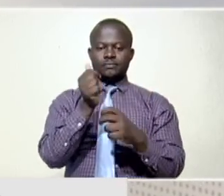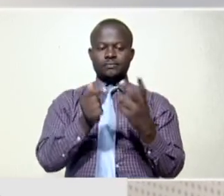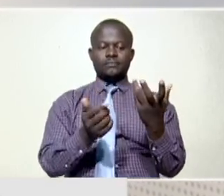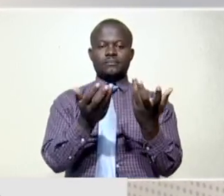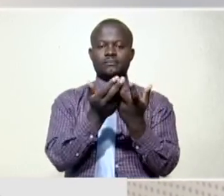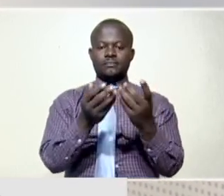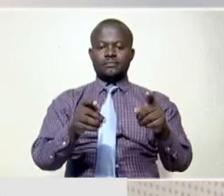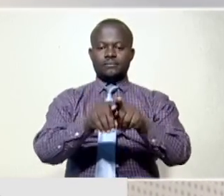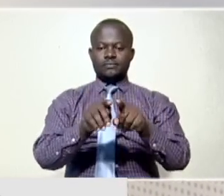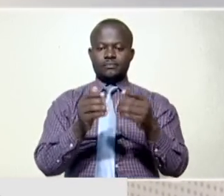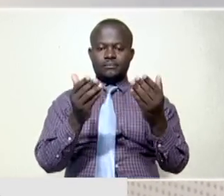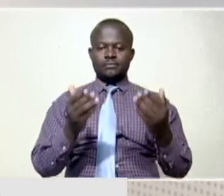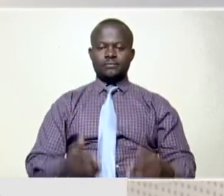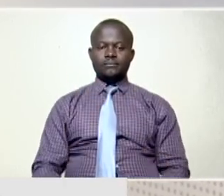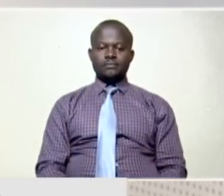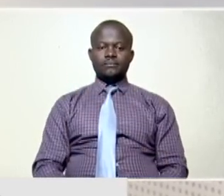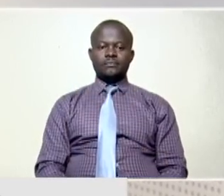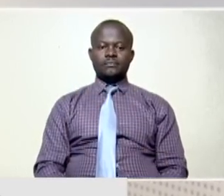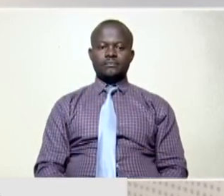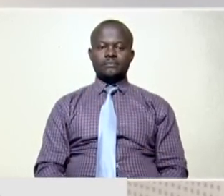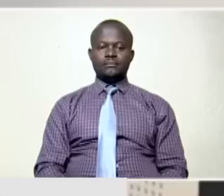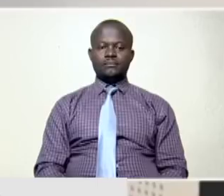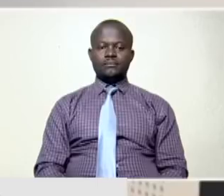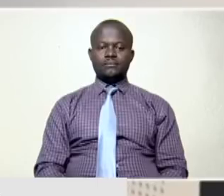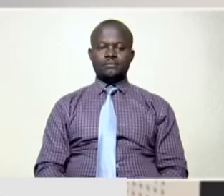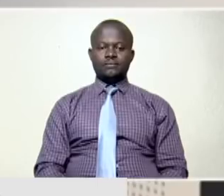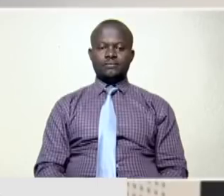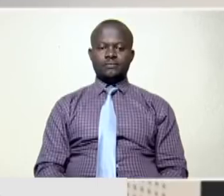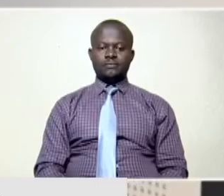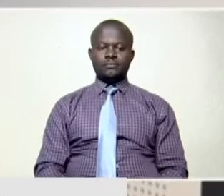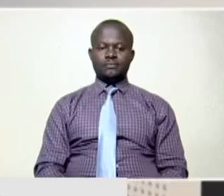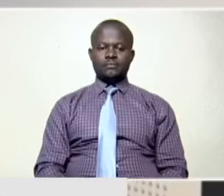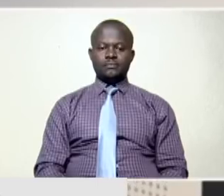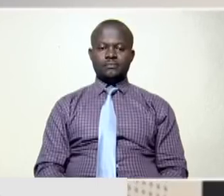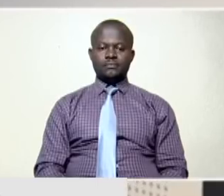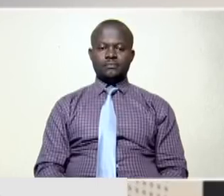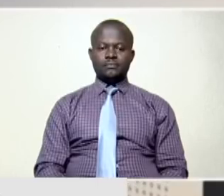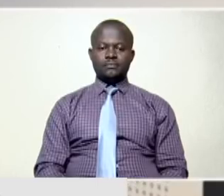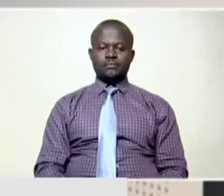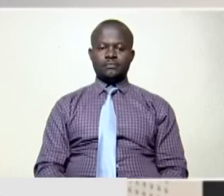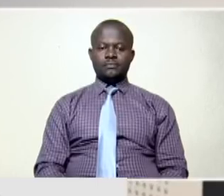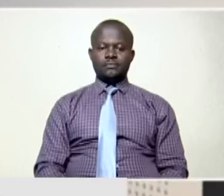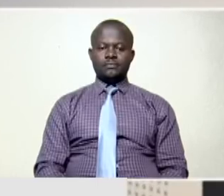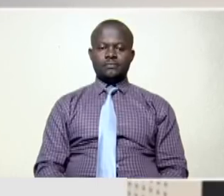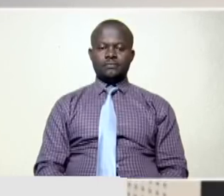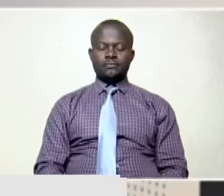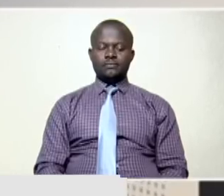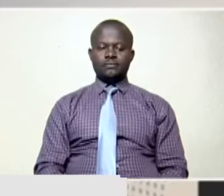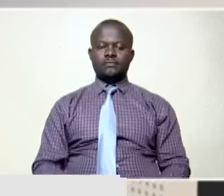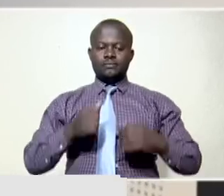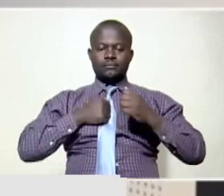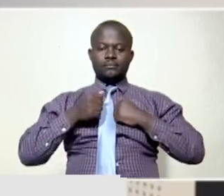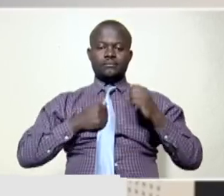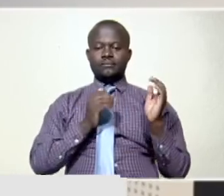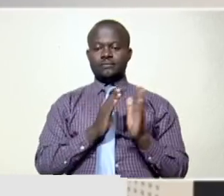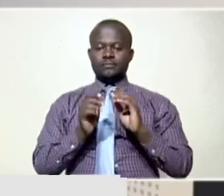nabyo. To be part of the change in my country. Rwanda needs to be a hub of technology. U Rwanda